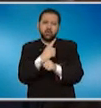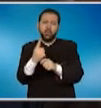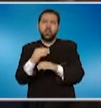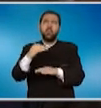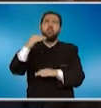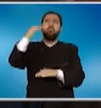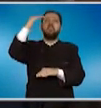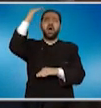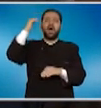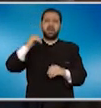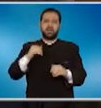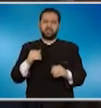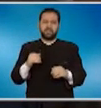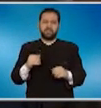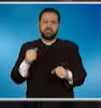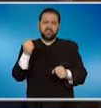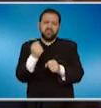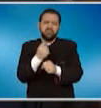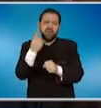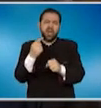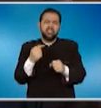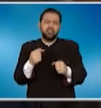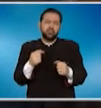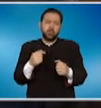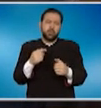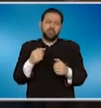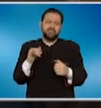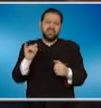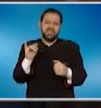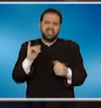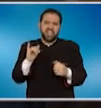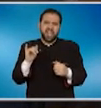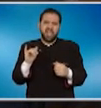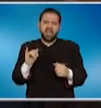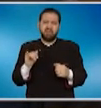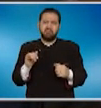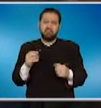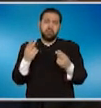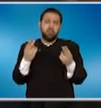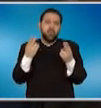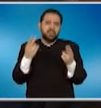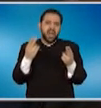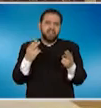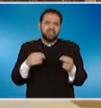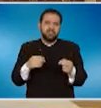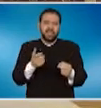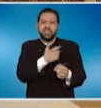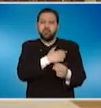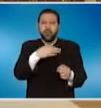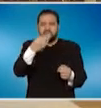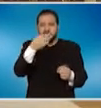fenomenul respectiv și îl plasează deja într-un spațiu fabulistic, astfel încât el e perceput ulterior ca fiind fabulistic.